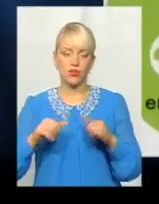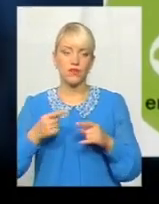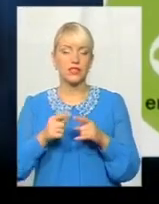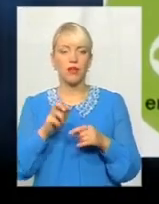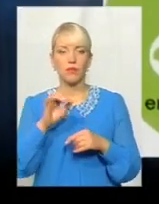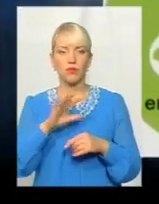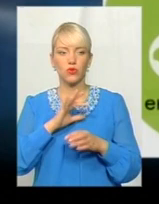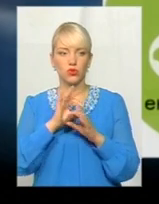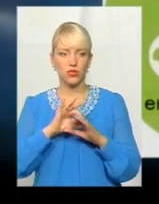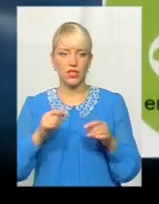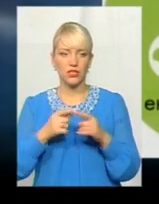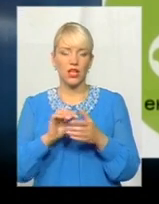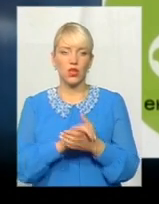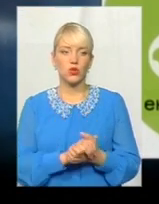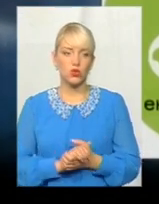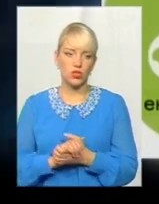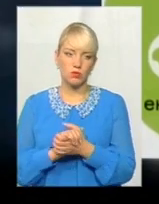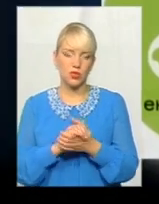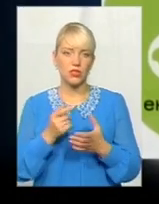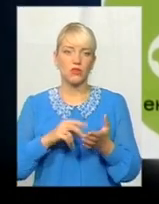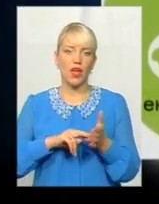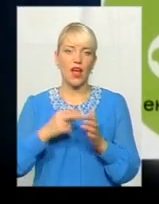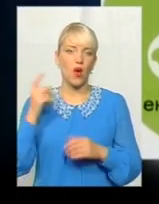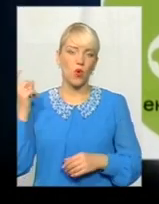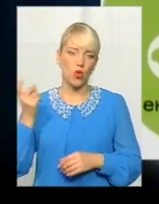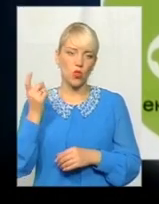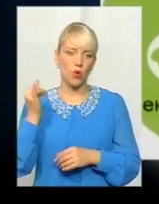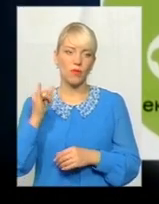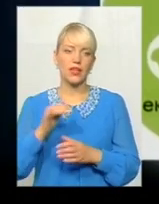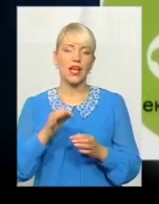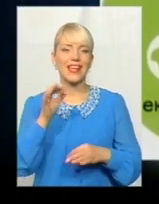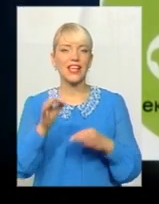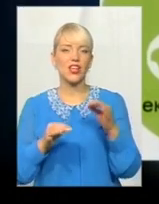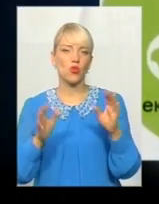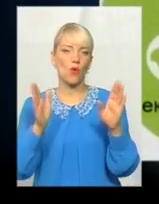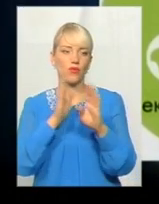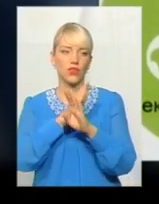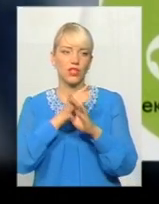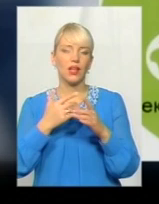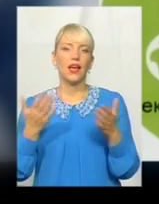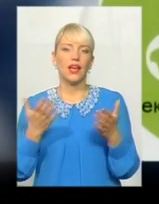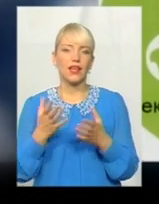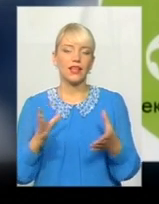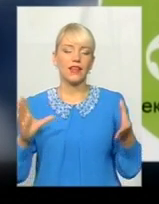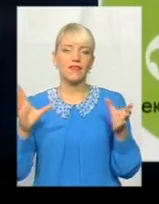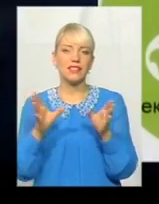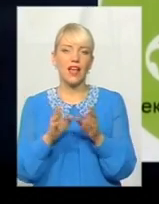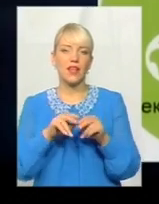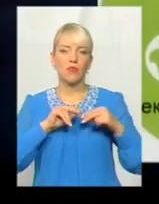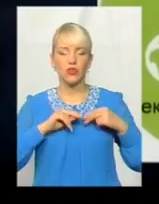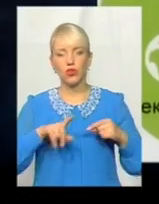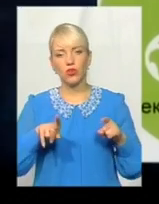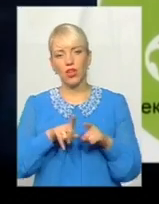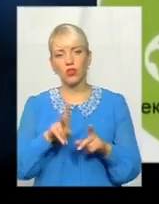і суспільство, це і економіка, і довкілля, які взаємодіють так, щоб нікому не нашкодити і